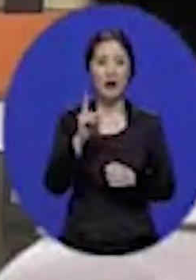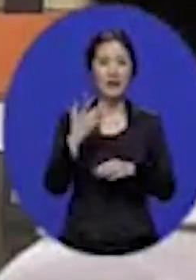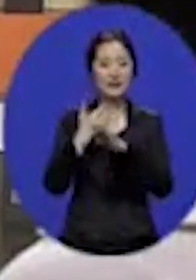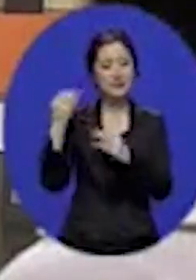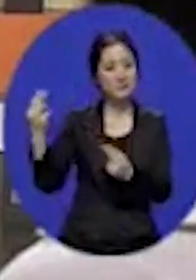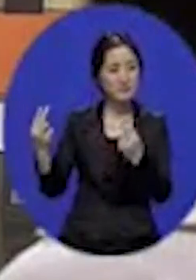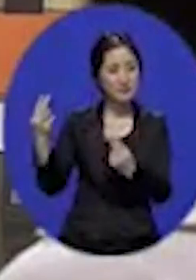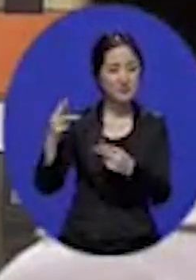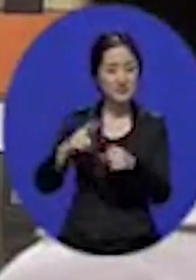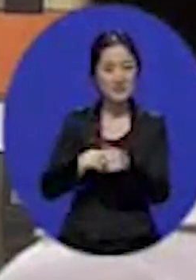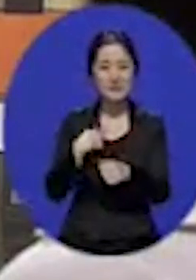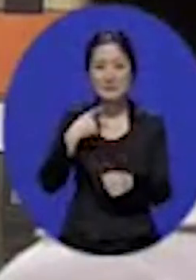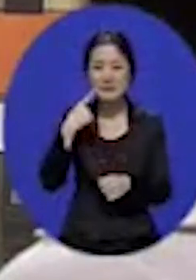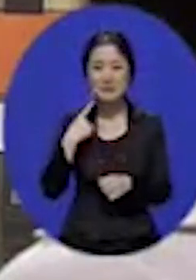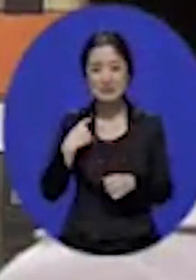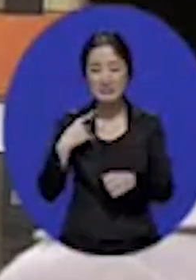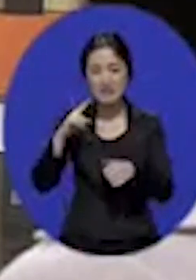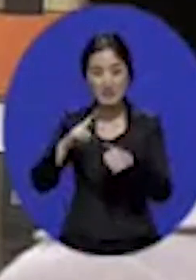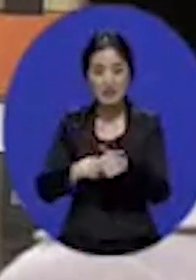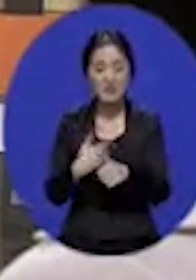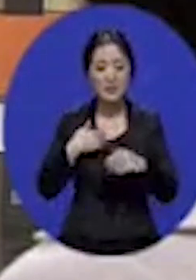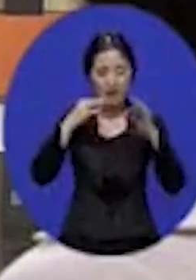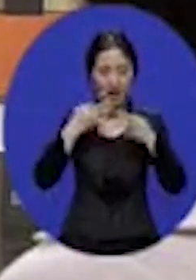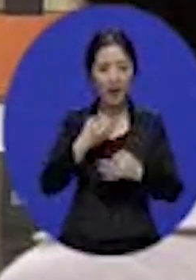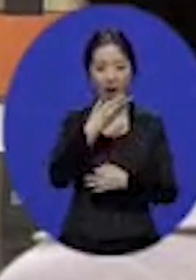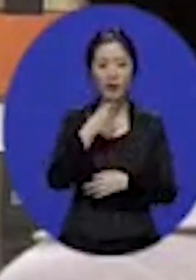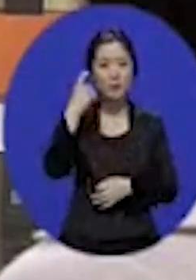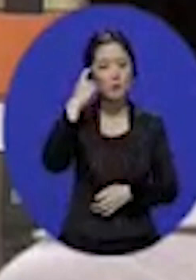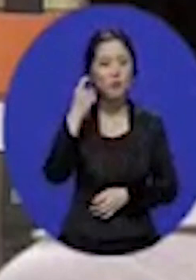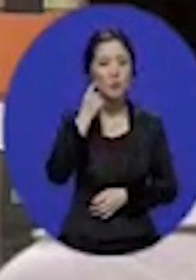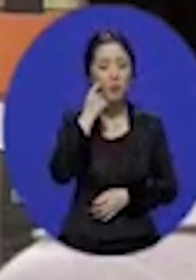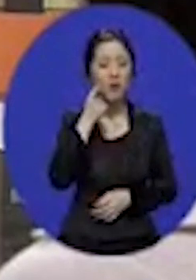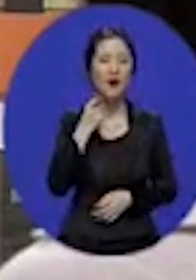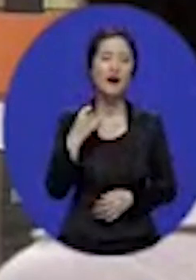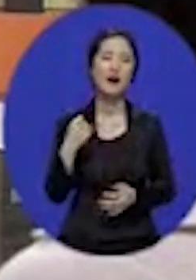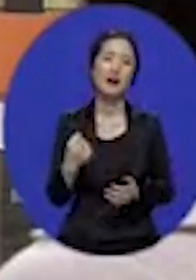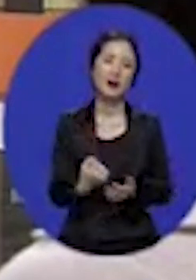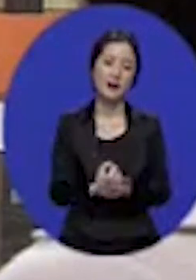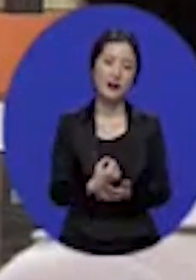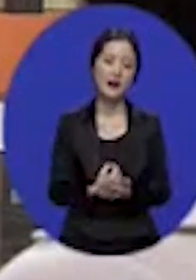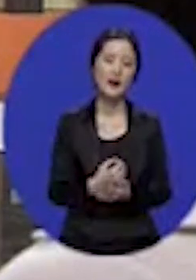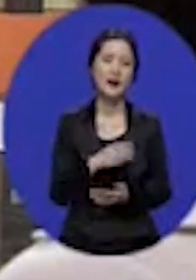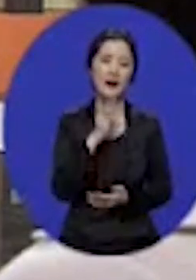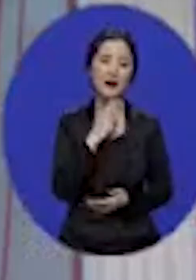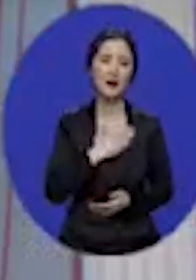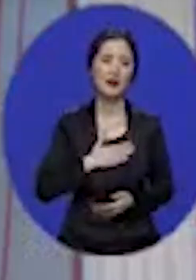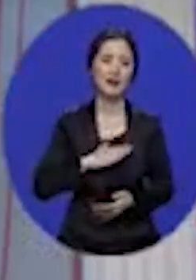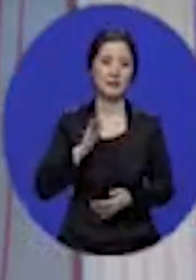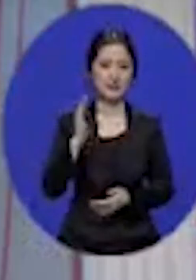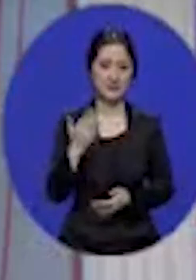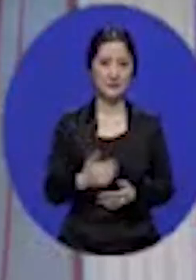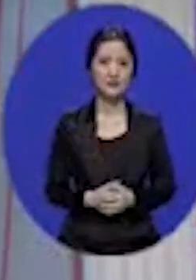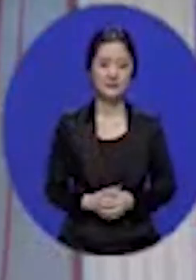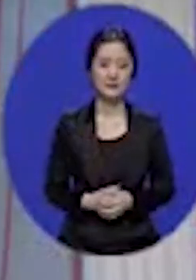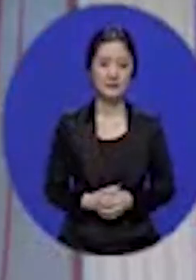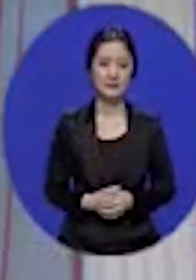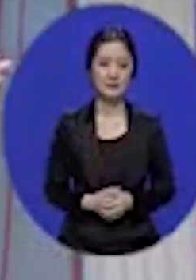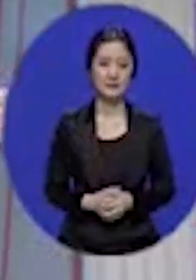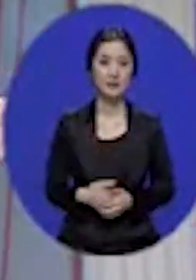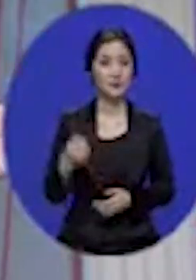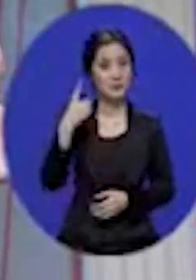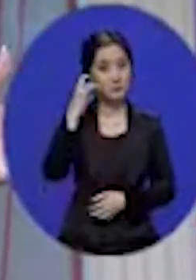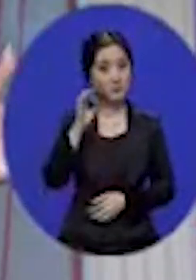생각이 들더라고요. 네. 그래서 엄마가 되면 세상 모든 게 다 무서워지는 것 같아. 내 아이가 자랄 세상이 너무